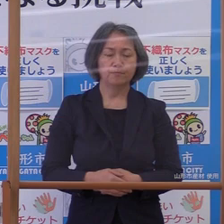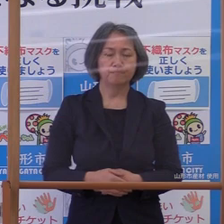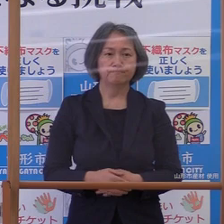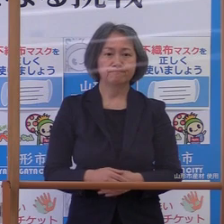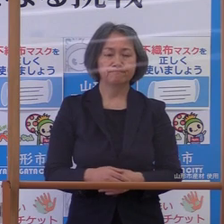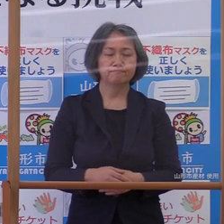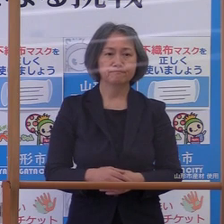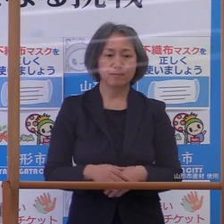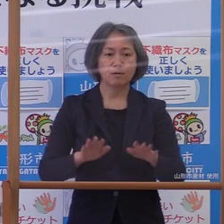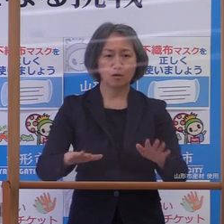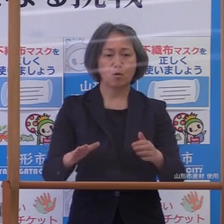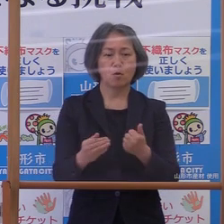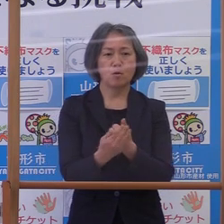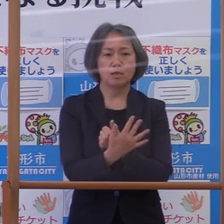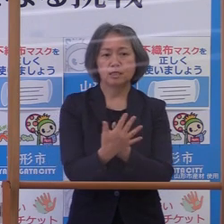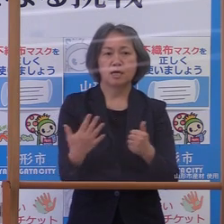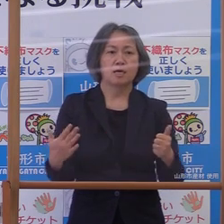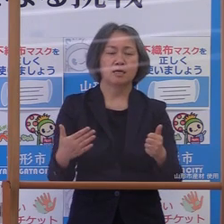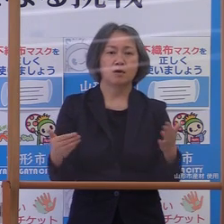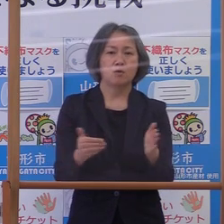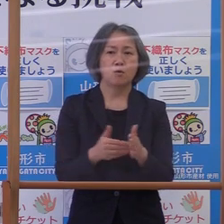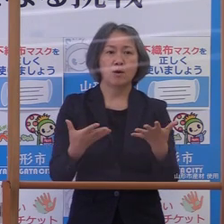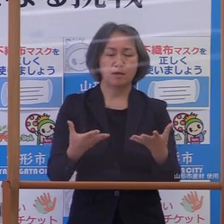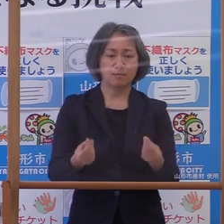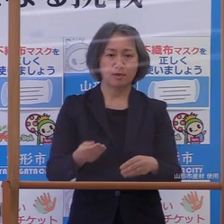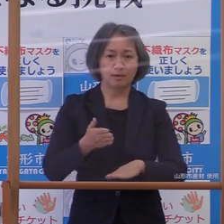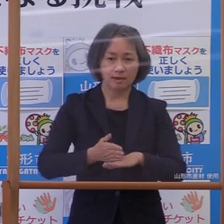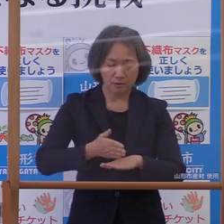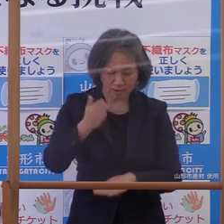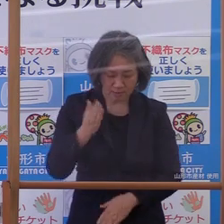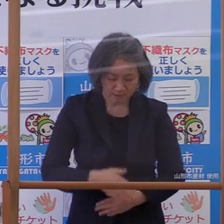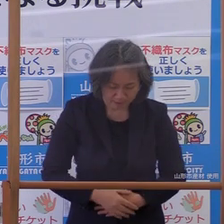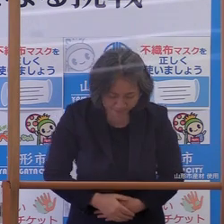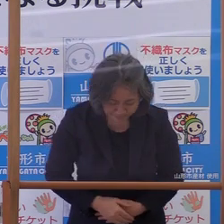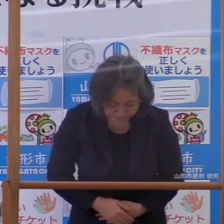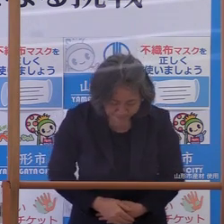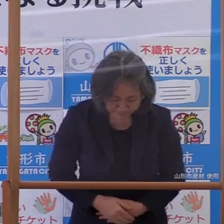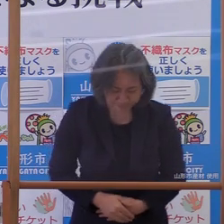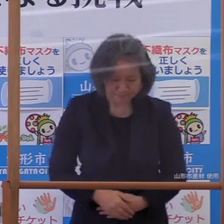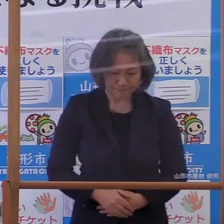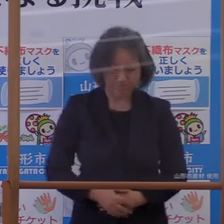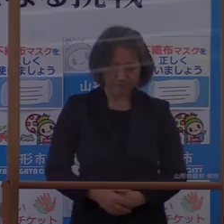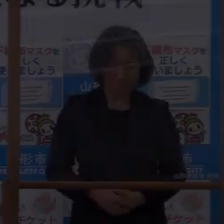して本日の定例記者会見を閉じさせていただきます。どうもありがとうございました。 どうもありがとうございました。